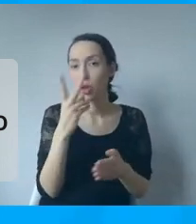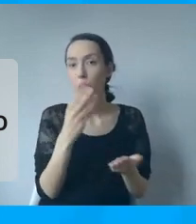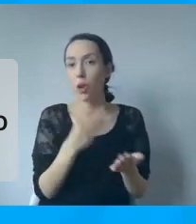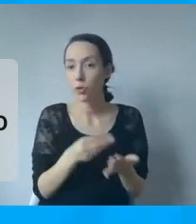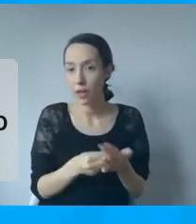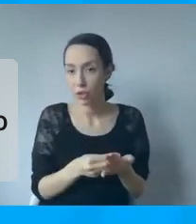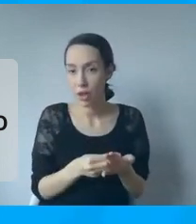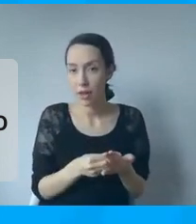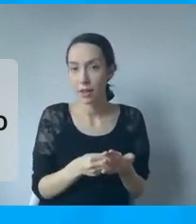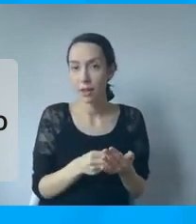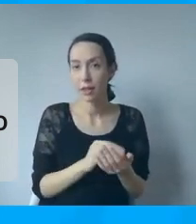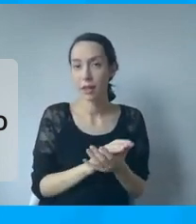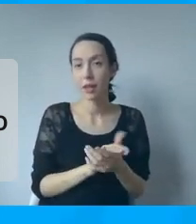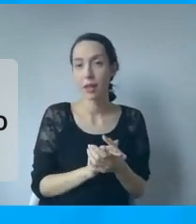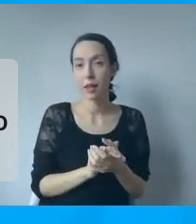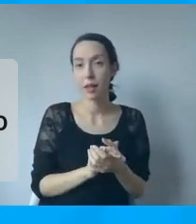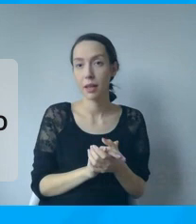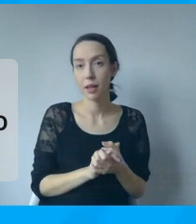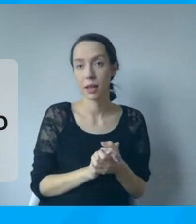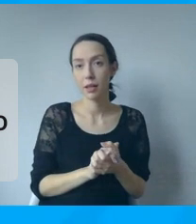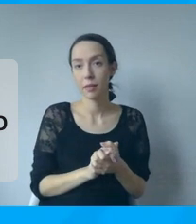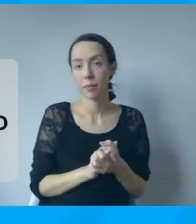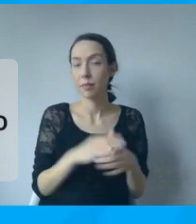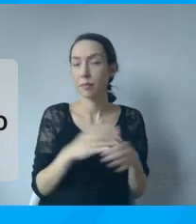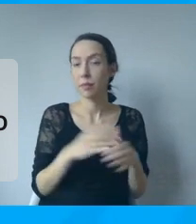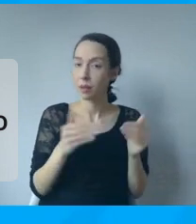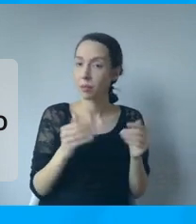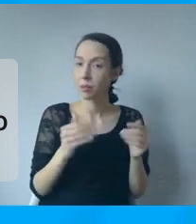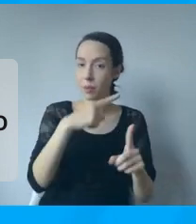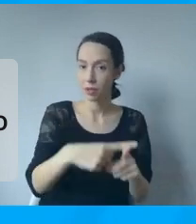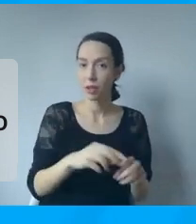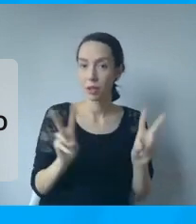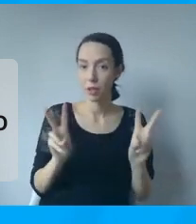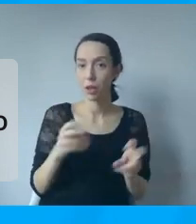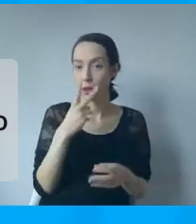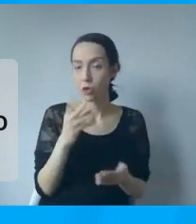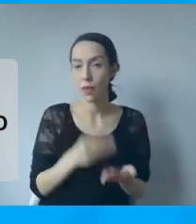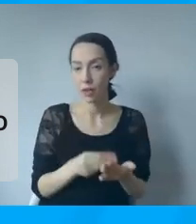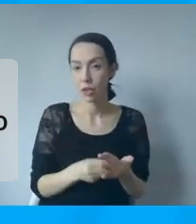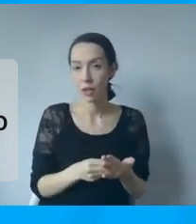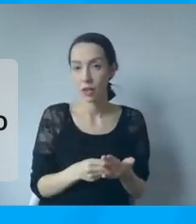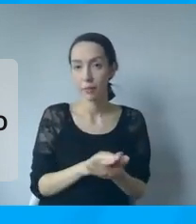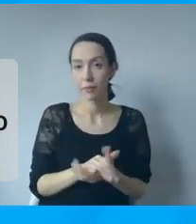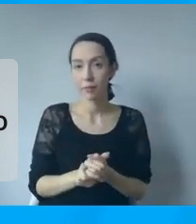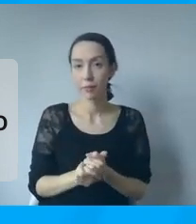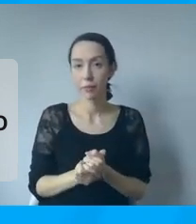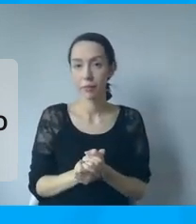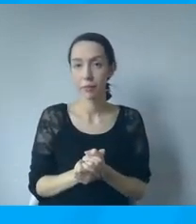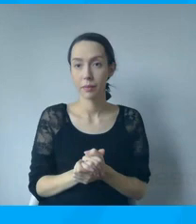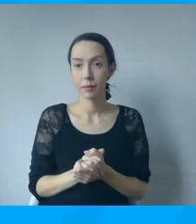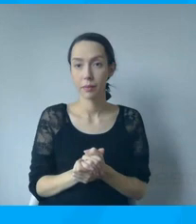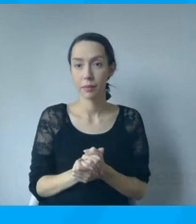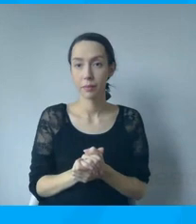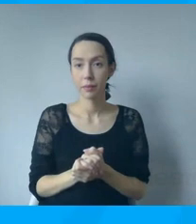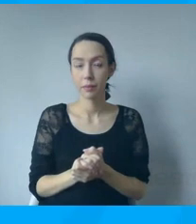takie praktyki, to jak najbardziej można byłoby to dodać w części doświadczenia, na przykład, nie?